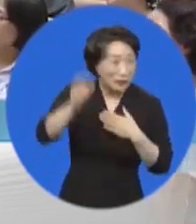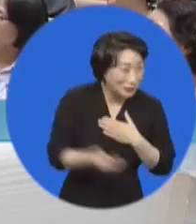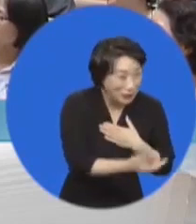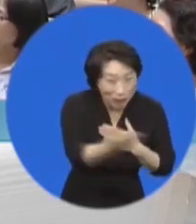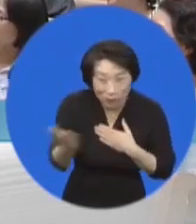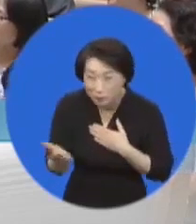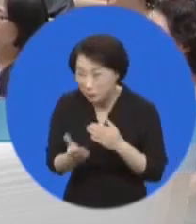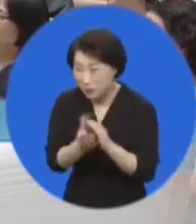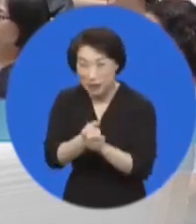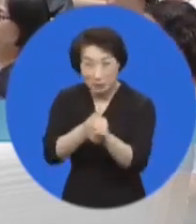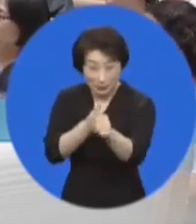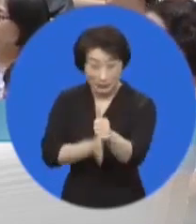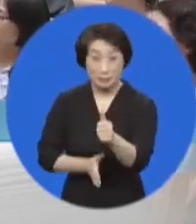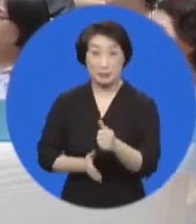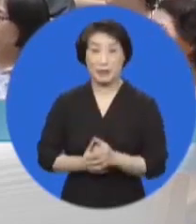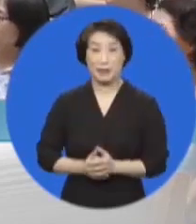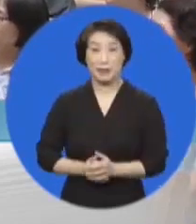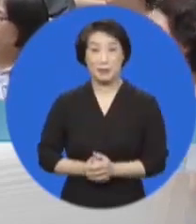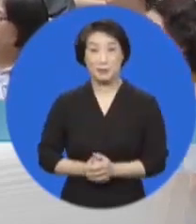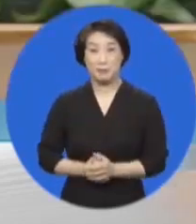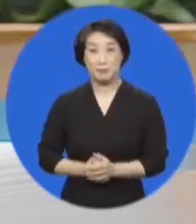인정하시면 아멘합시다.